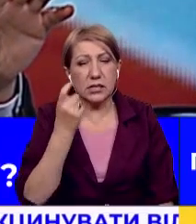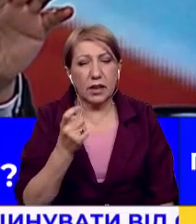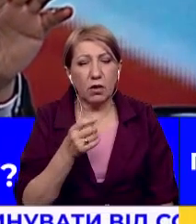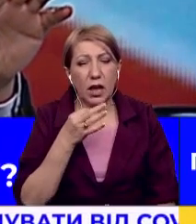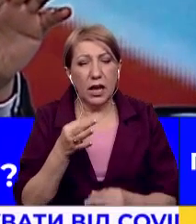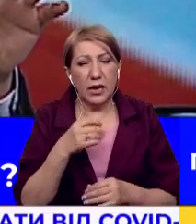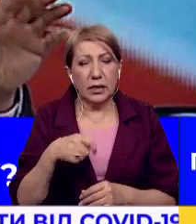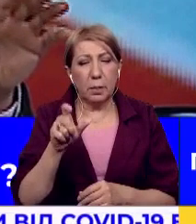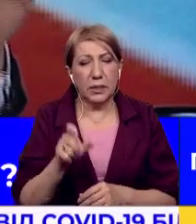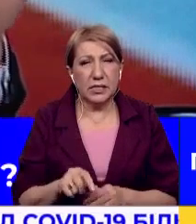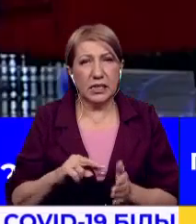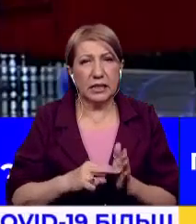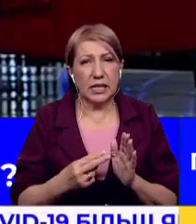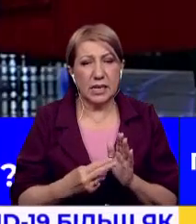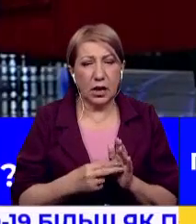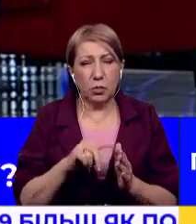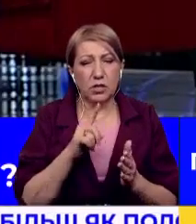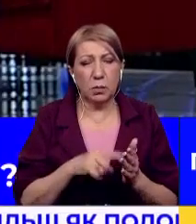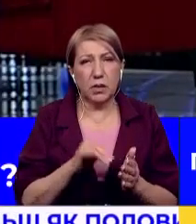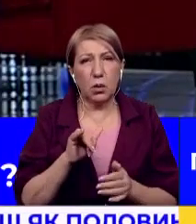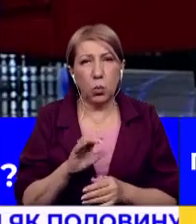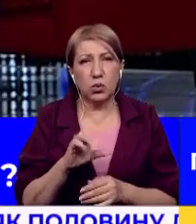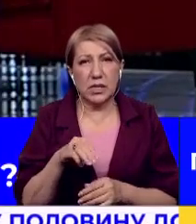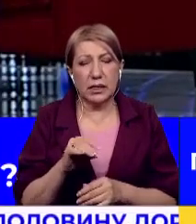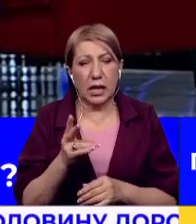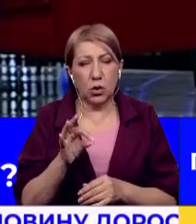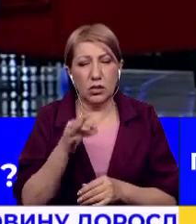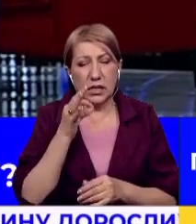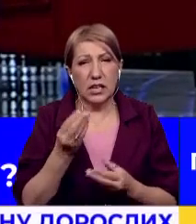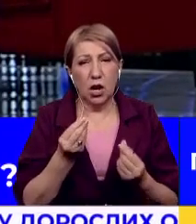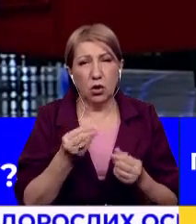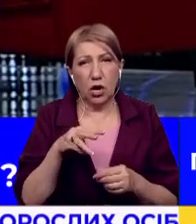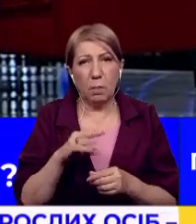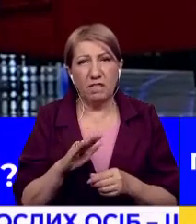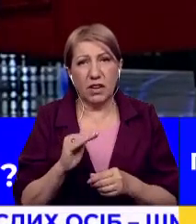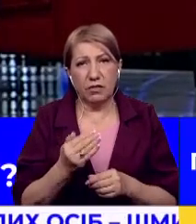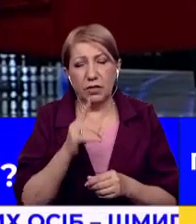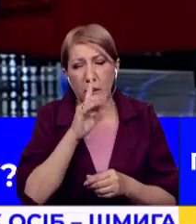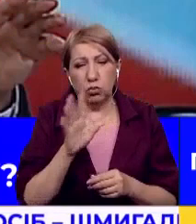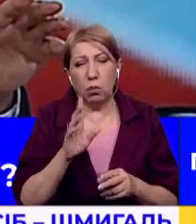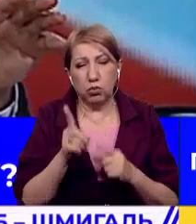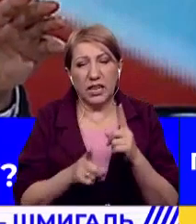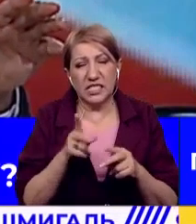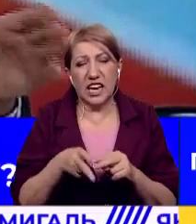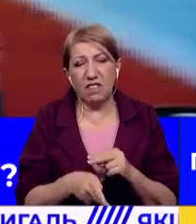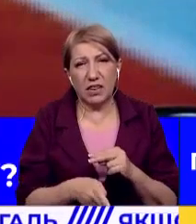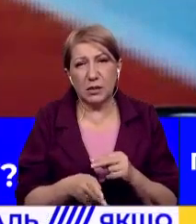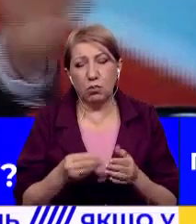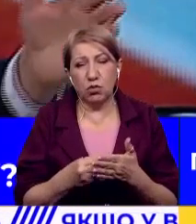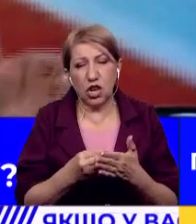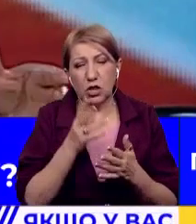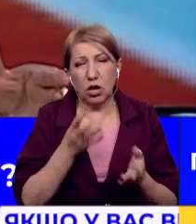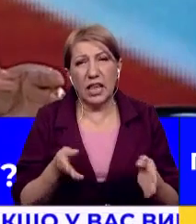радника президента з економічних питань Устенка, він сказав, що якщо коштів МВФ не буде, буде секвест бюджету. Як правило,